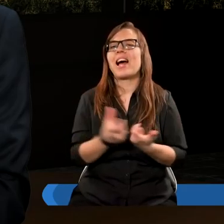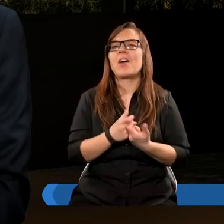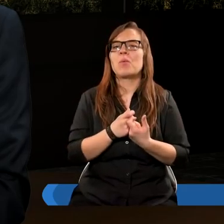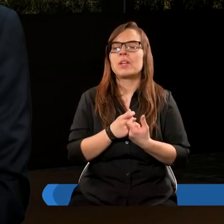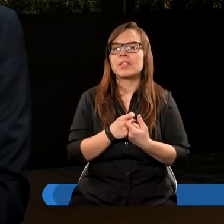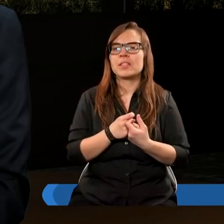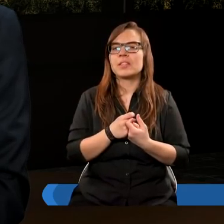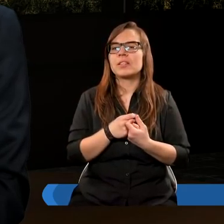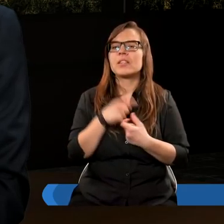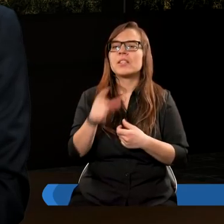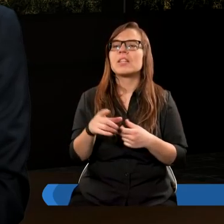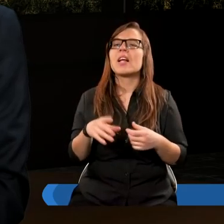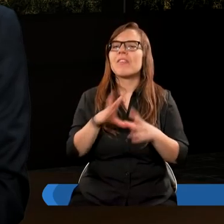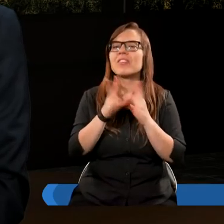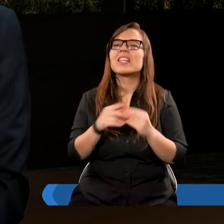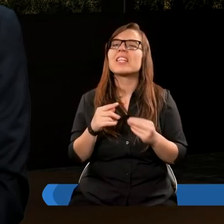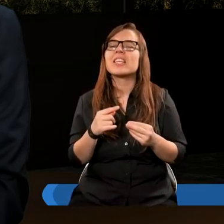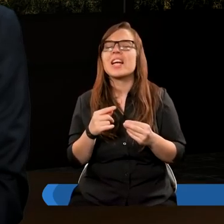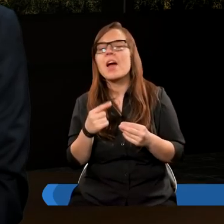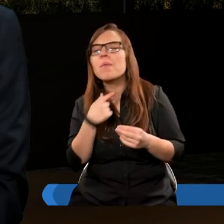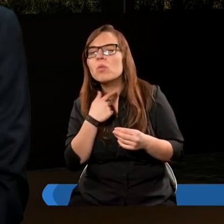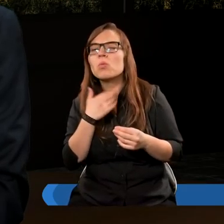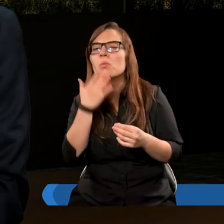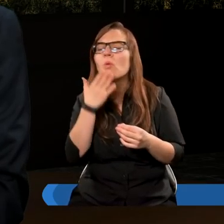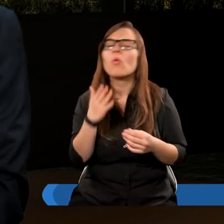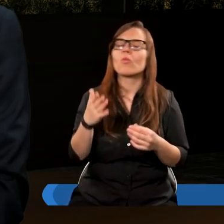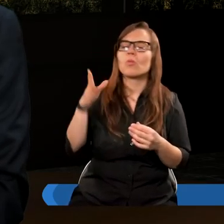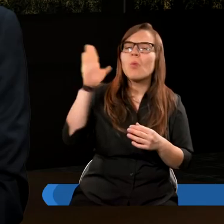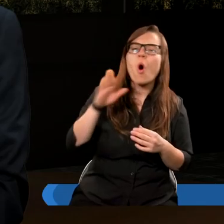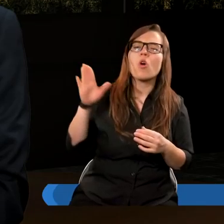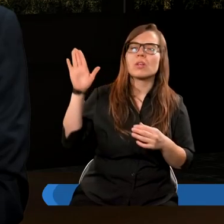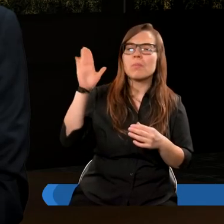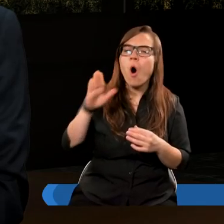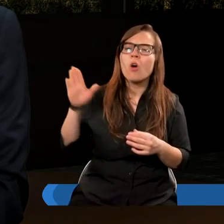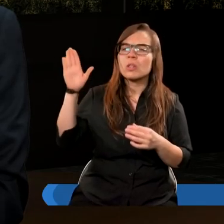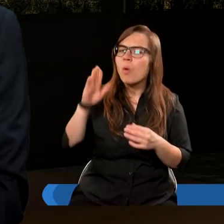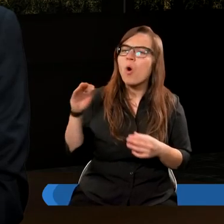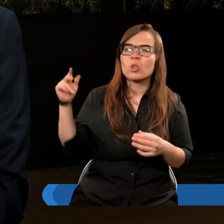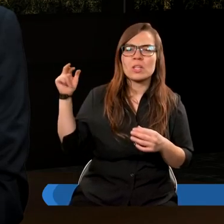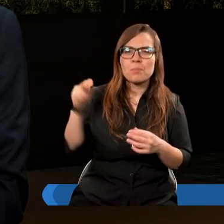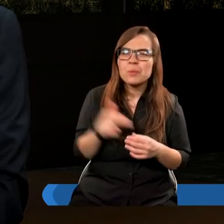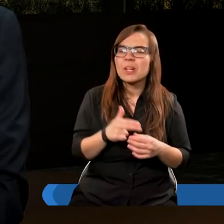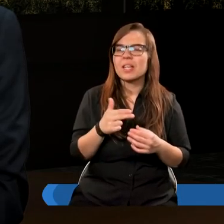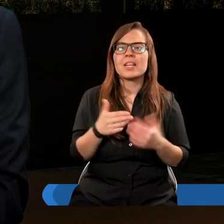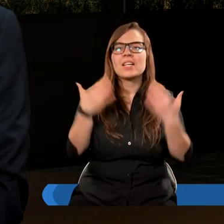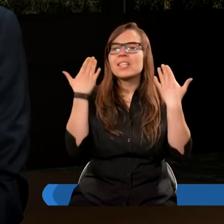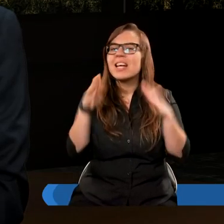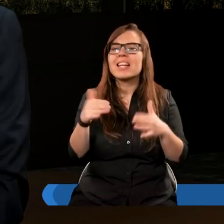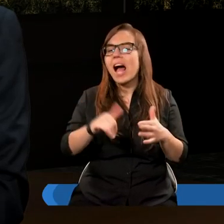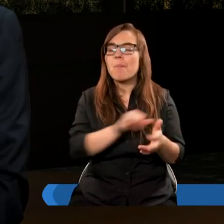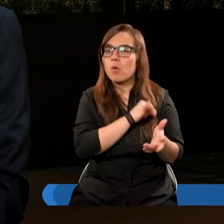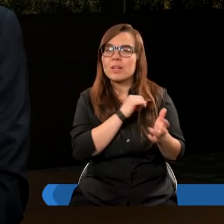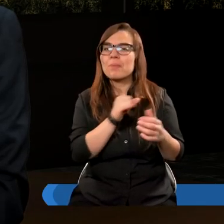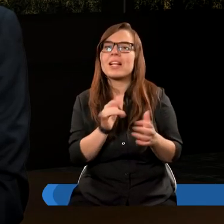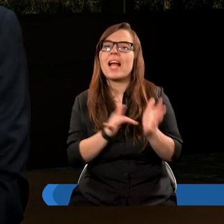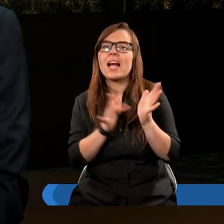to te wszystkie głosy, które się wznoszą, Panie, przyjdź, kiedy ludzie cierpią, kiedy nawet może nie znają imienia Jezus, ale